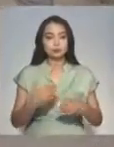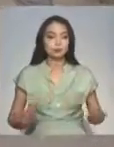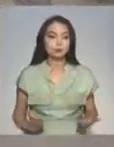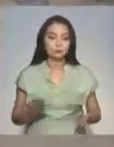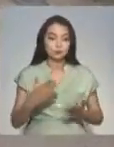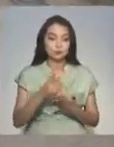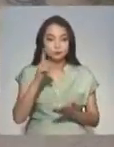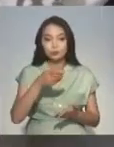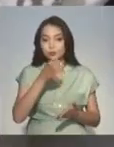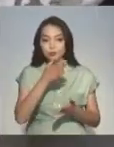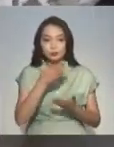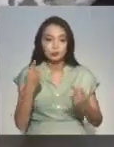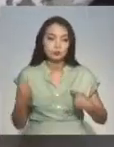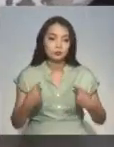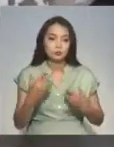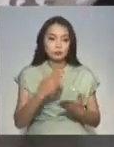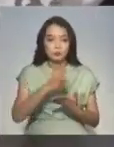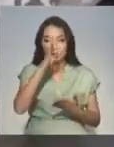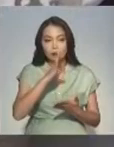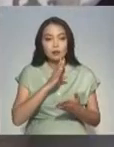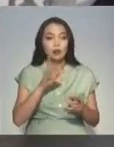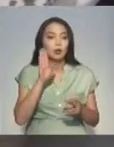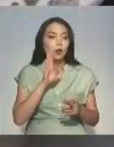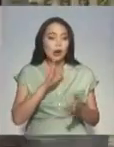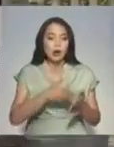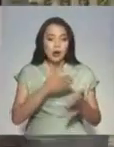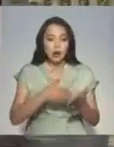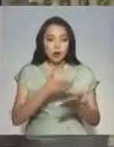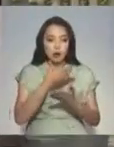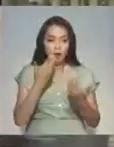ішер суға жарымай келеді. Ал соңғы 4 айда тіршілік нәрі мүлдем жоқ.